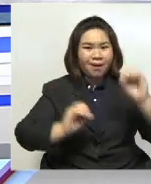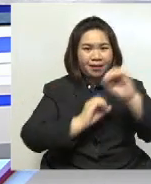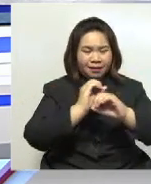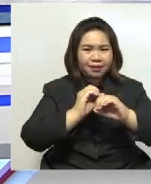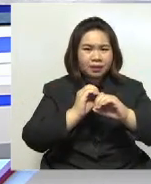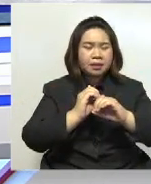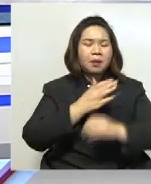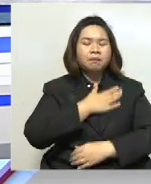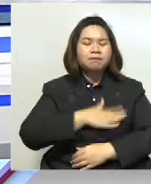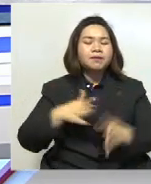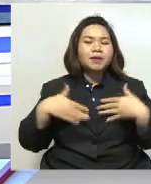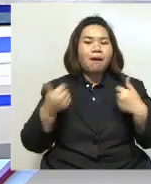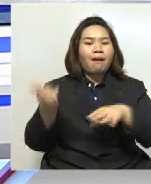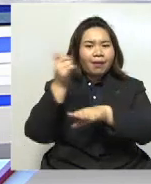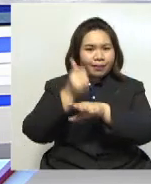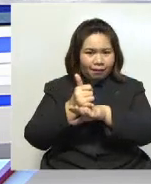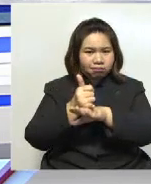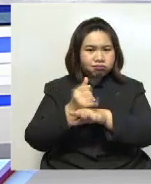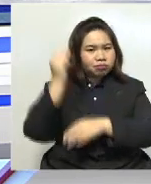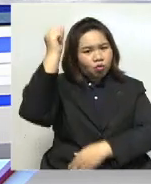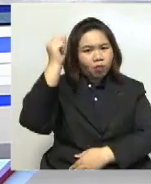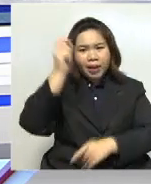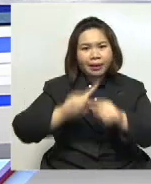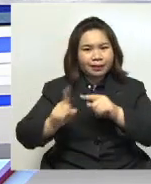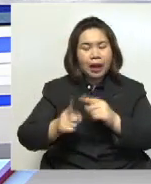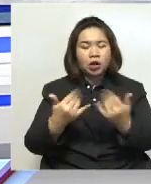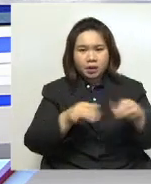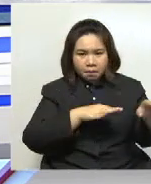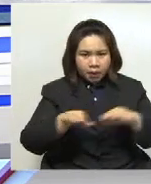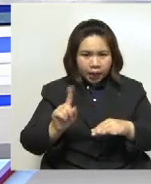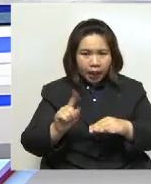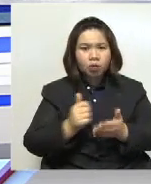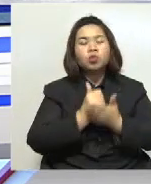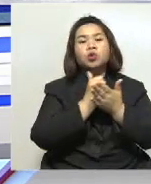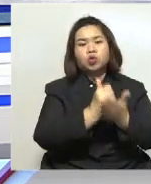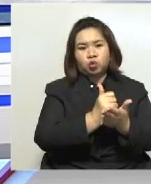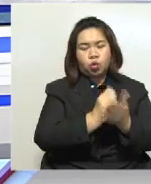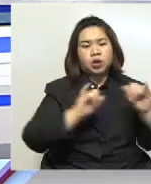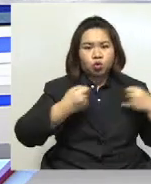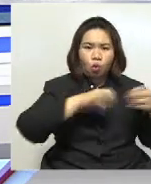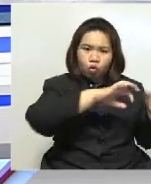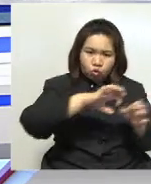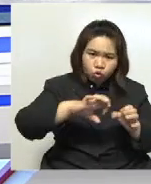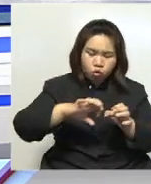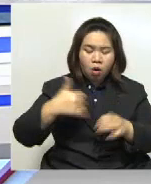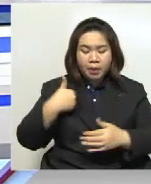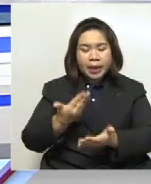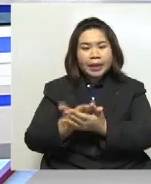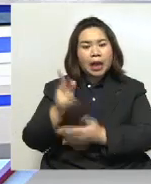แล้วก็อุ่นใจในการเดินทางมากที่สุด ใช่ค่ะซึ่งมาตรการต่างๆก็เตรียมไว้ไม่ว่าจะเป็นการเข้าไปช่วยเหลือผู้ประกอบการเรื่องของแหล่งเงินทุ